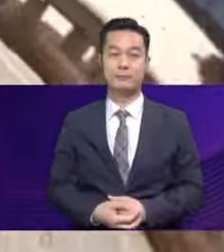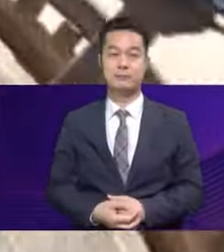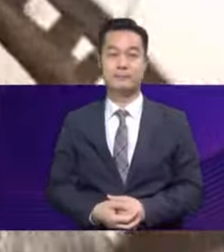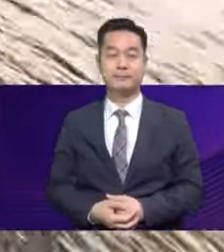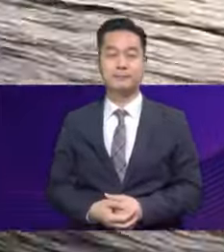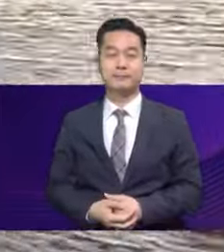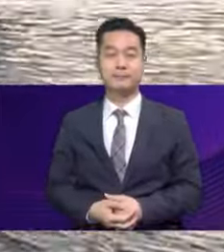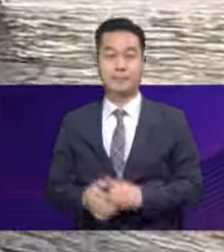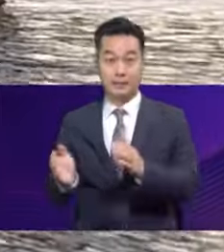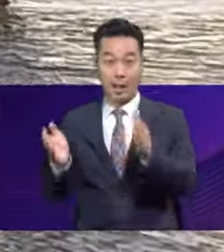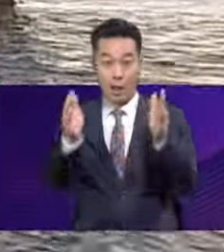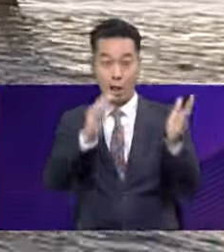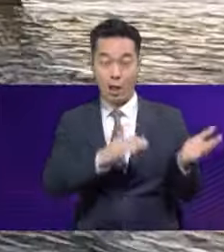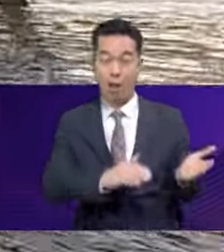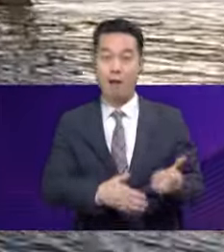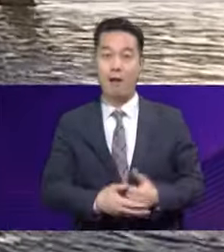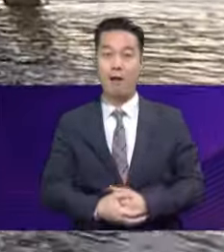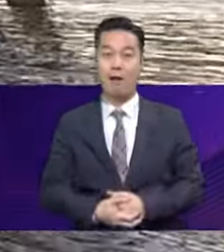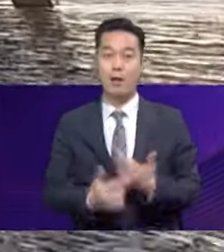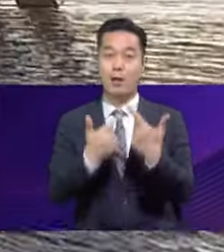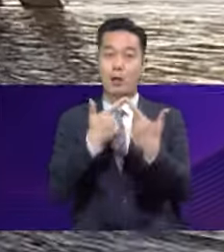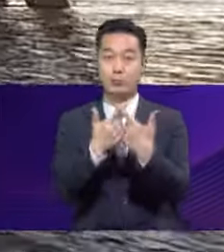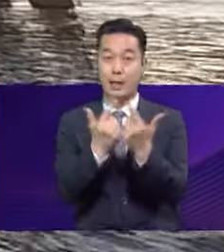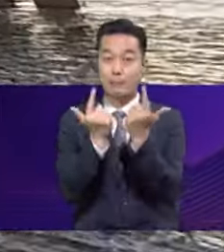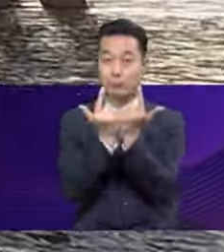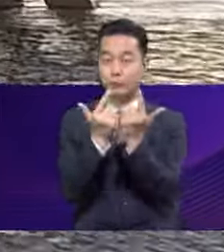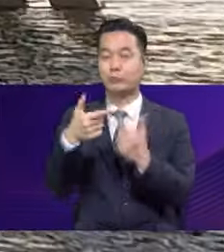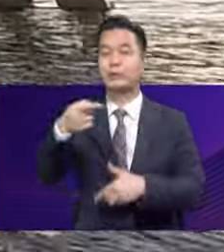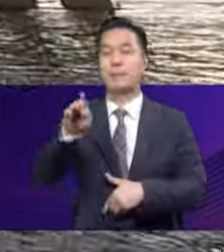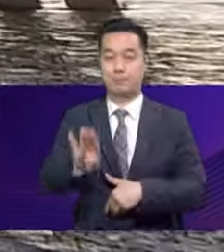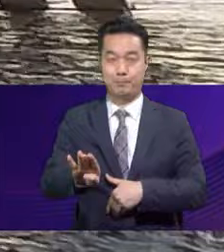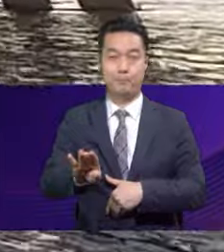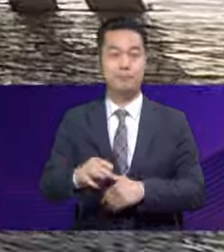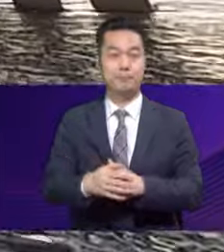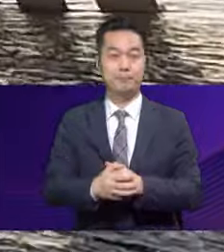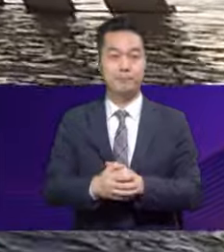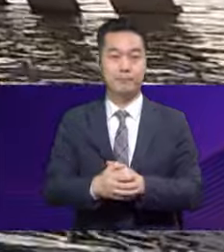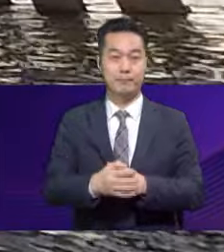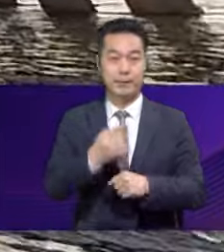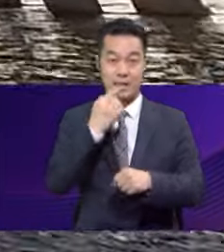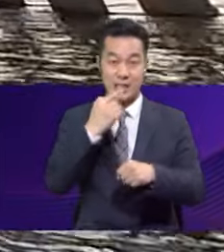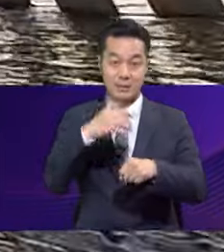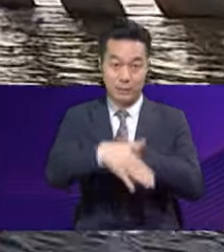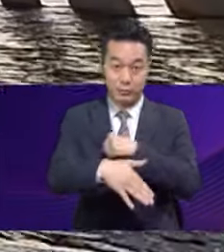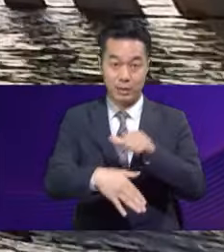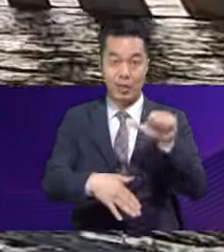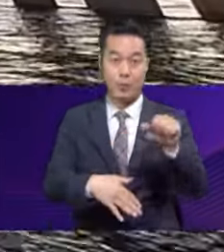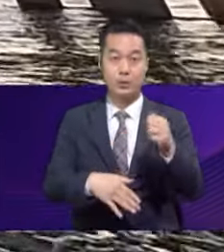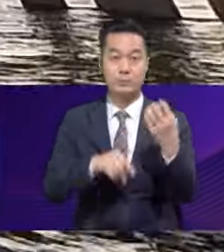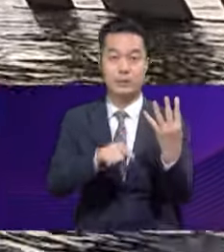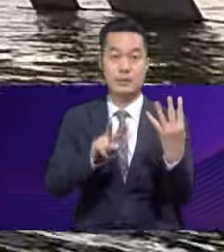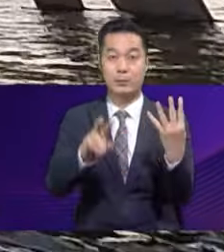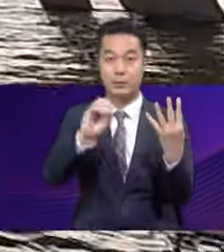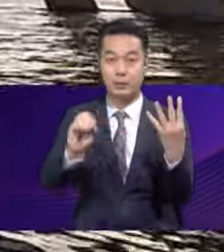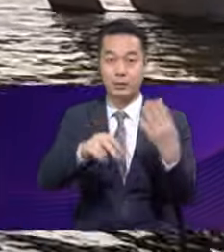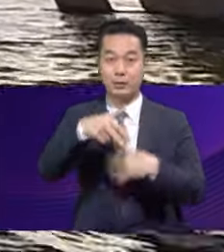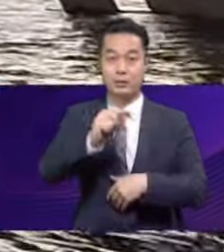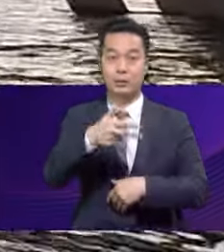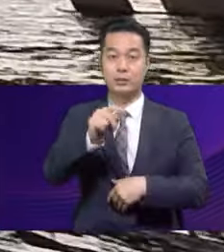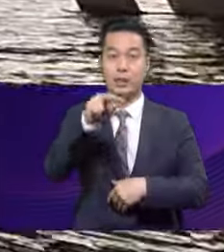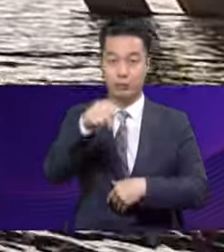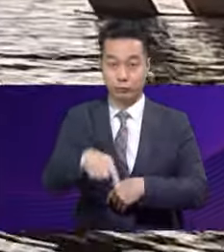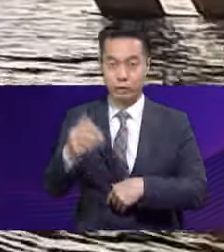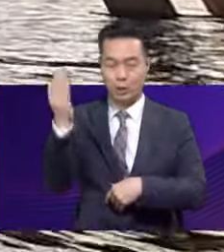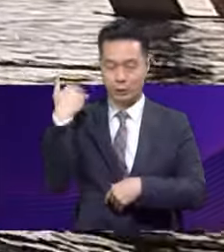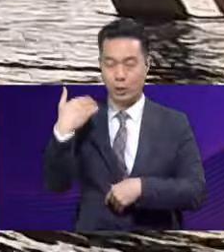낙동강 따라서 다음으로 확인해 볼 지역구는 부산 북구 갑입니다. 민주당 전재수 후보가 54.2%, 전